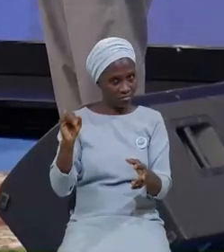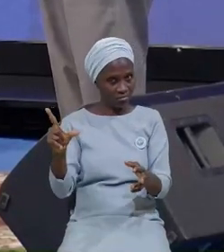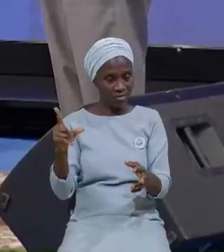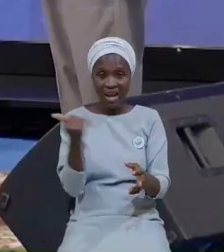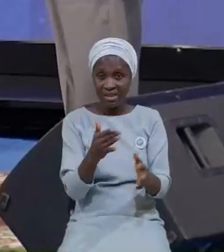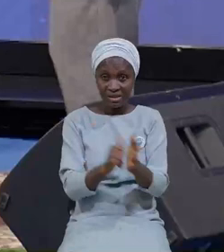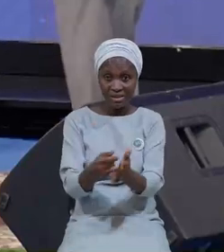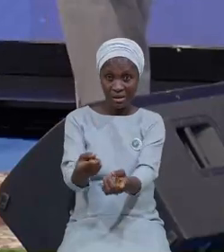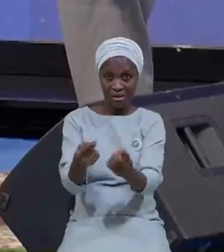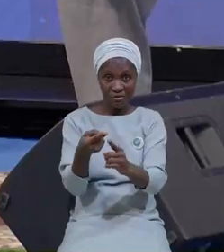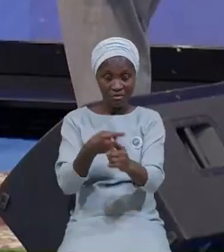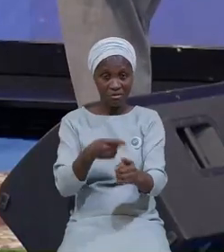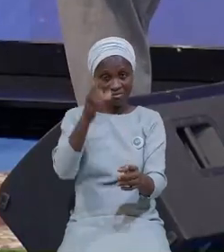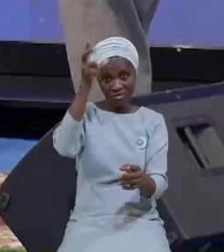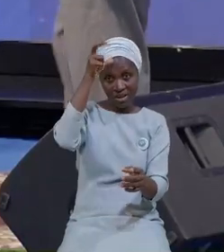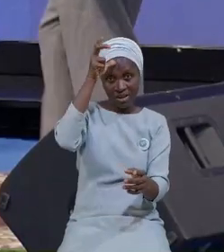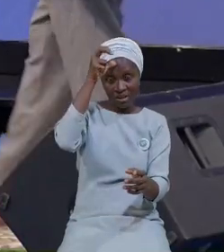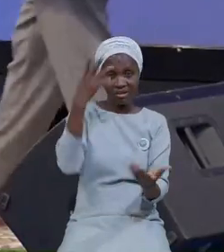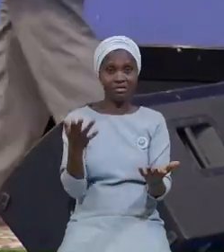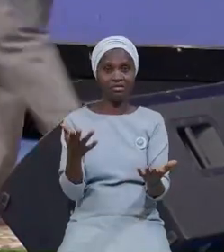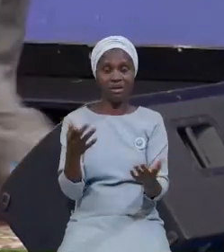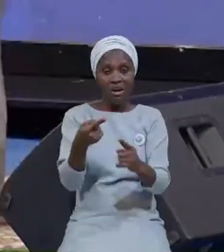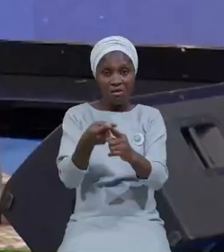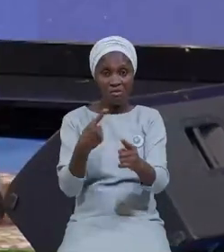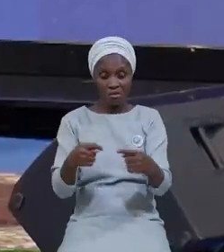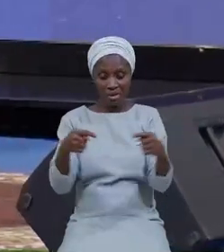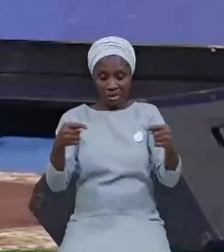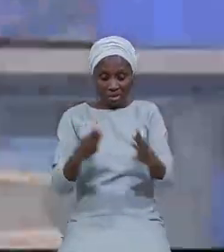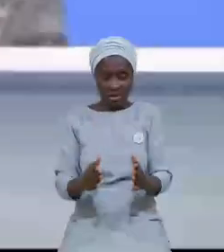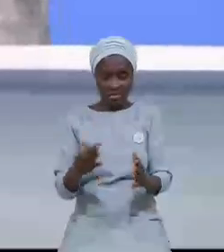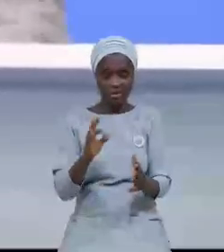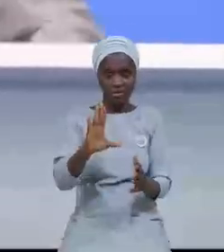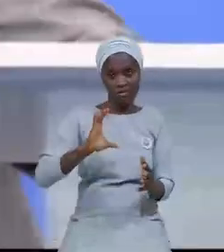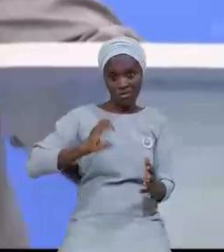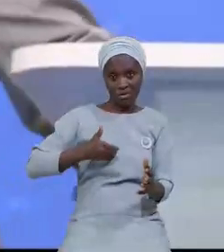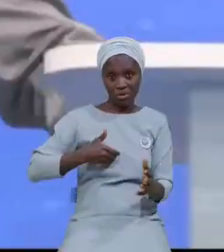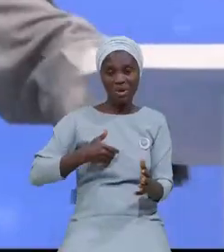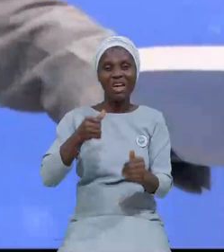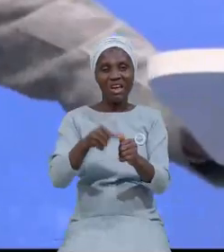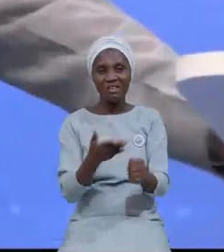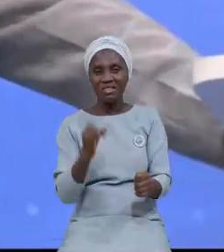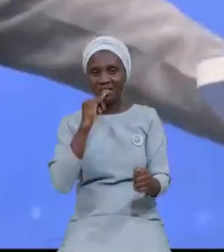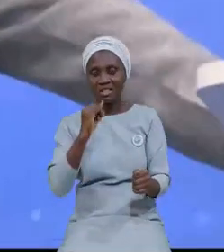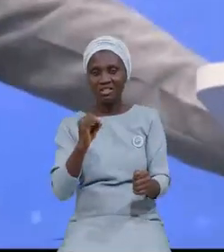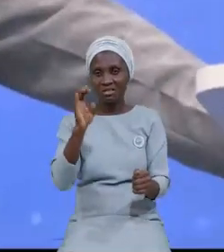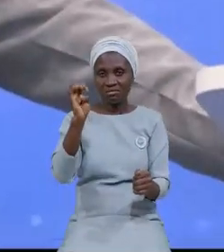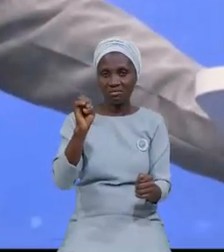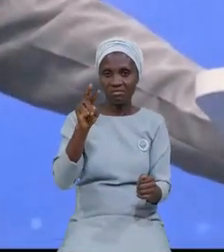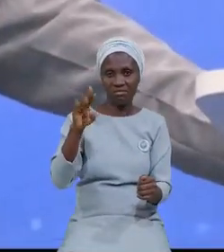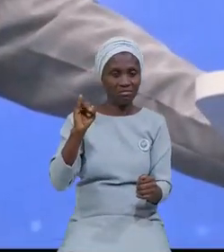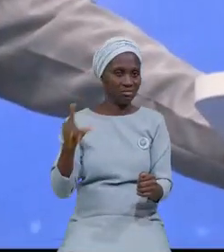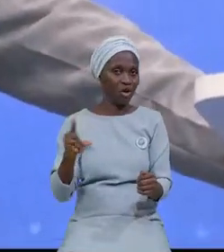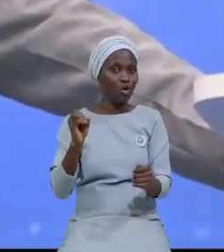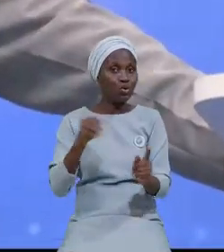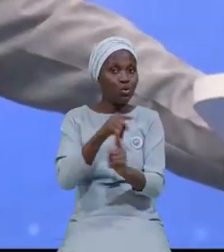démons de Satan de l'ennemi de ton âme tout est mauvais alors quand nous